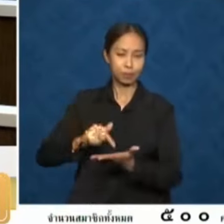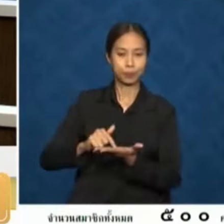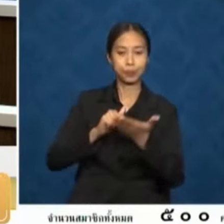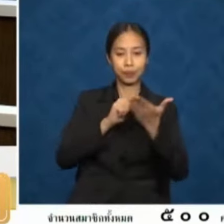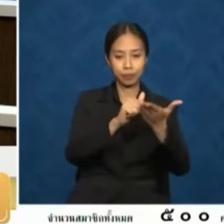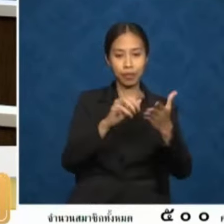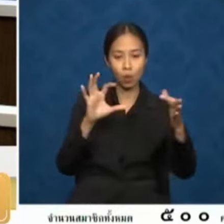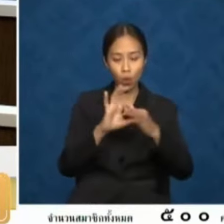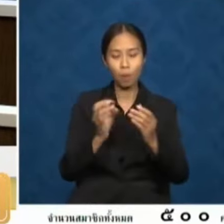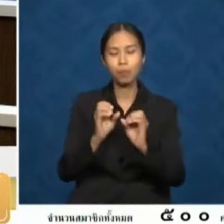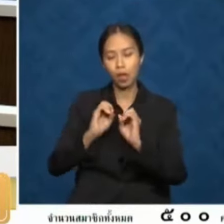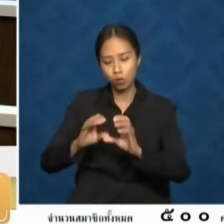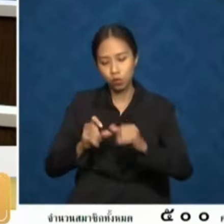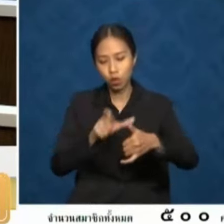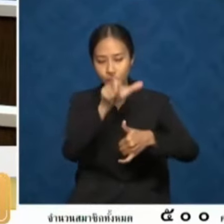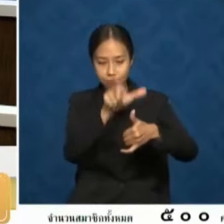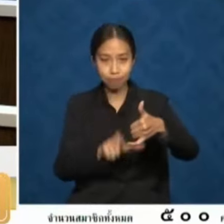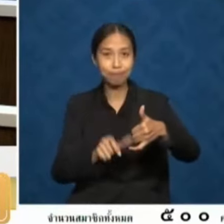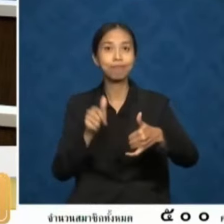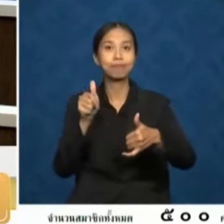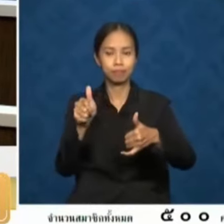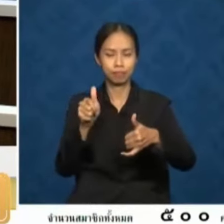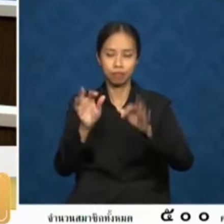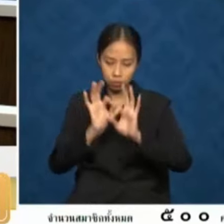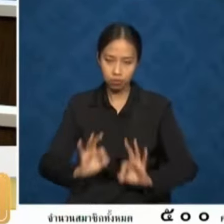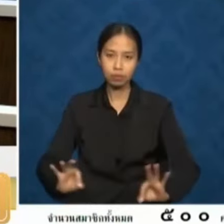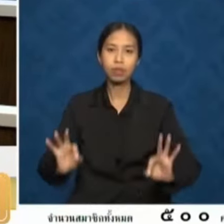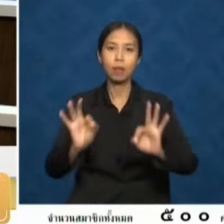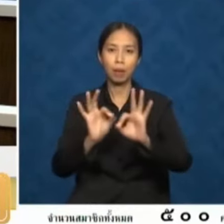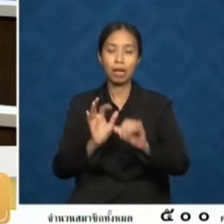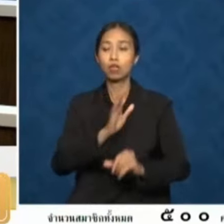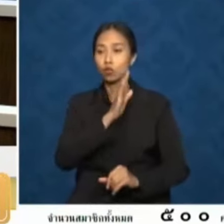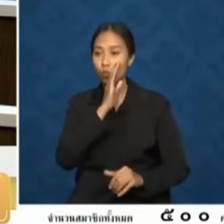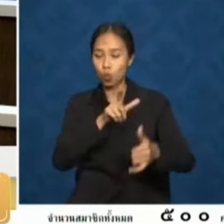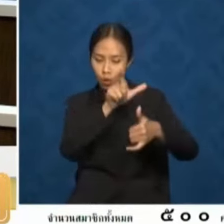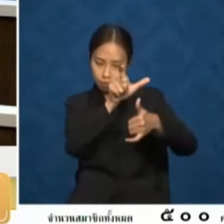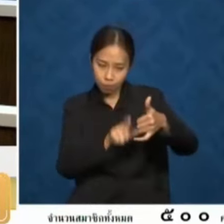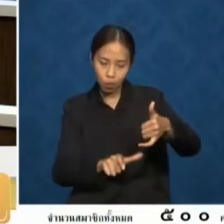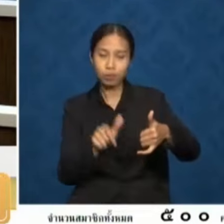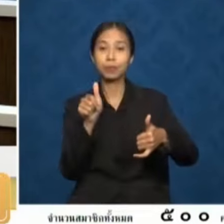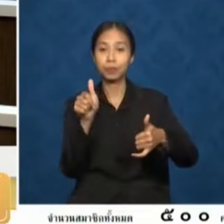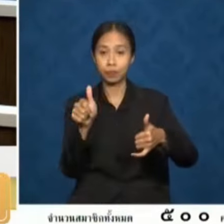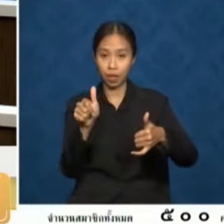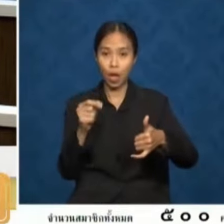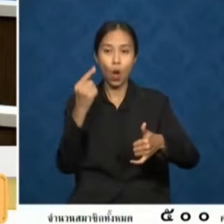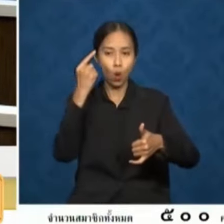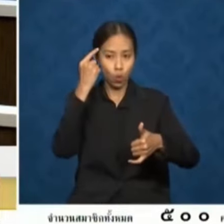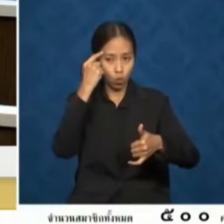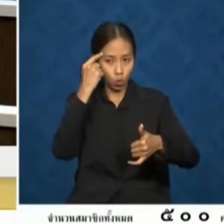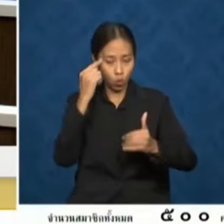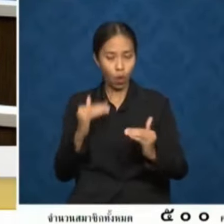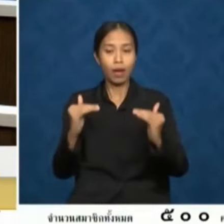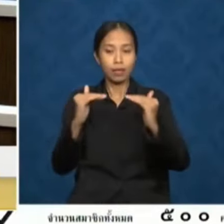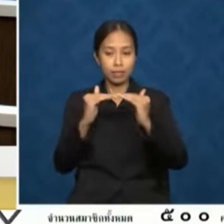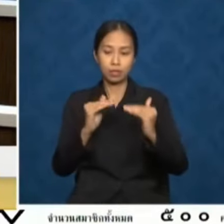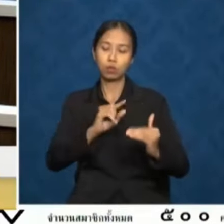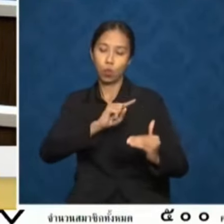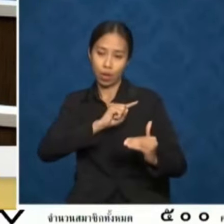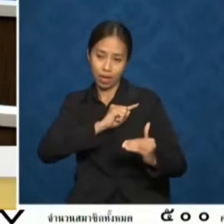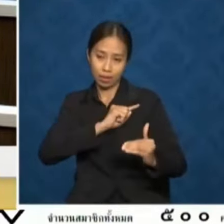จึงเป็นเรื่องสำคัญครับสำคัญมากๆพลเมืองดีที่จะรู้หน้าที่รู้สิทธิของตนเ